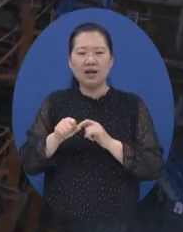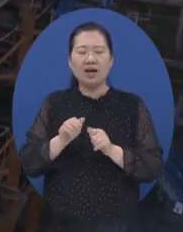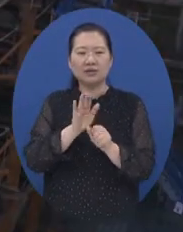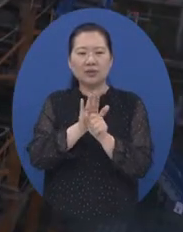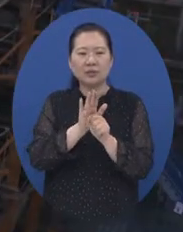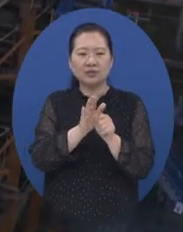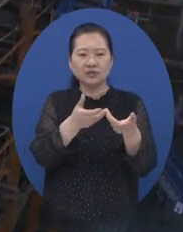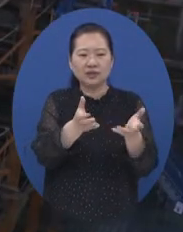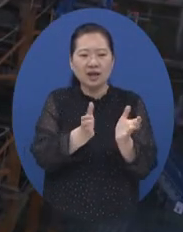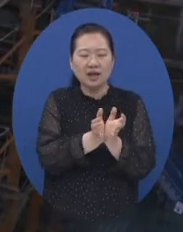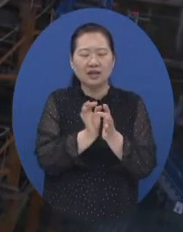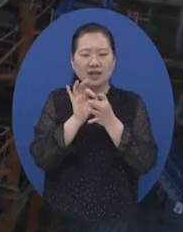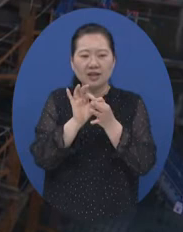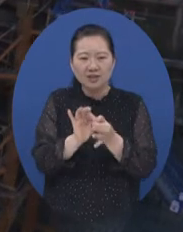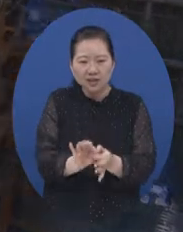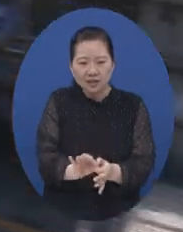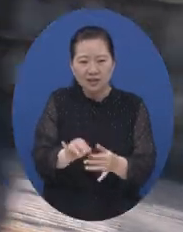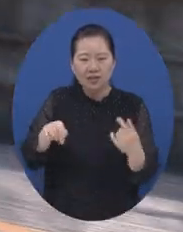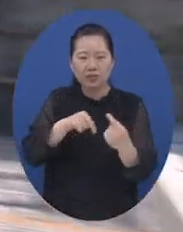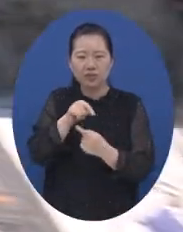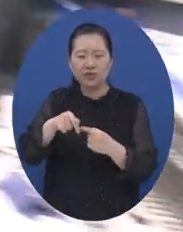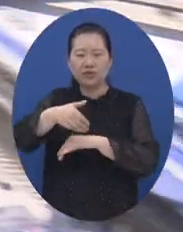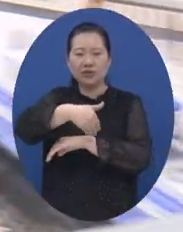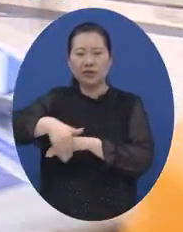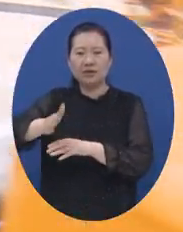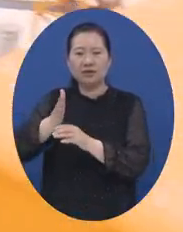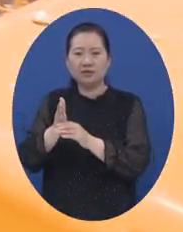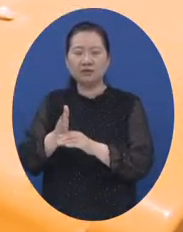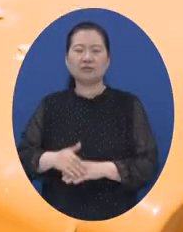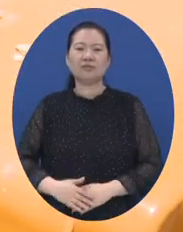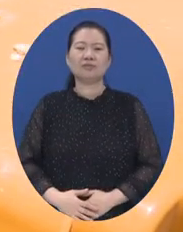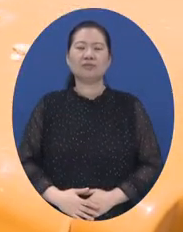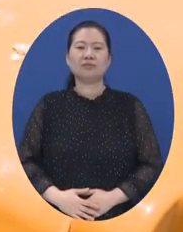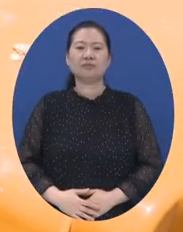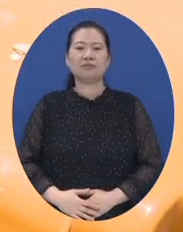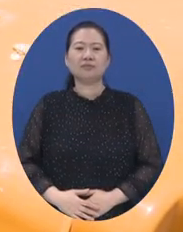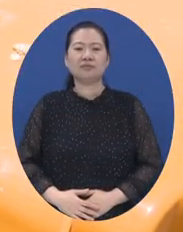계속 운영하도록 방안을 마련할 방침입니다. 경기줄TV 김태희입니다.